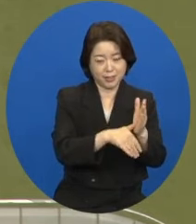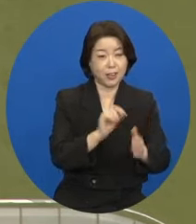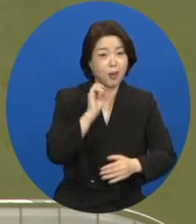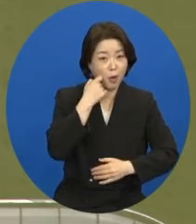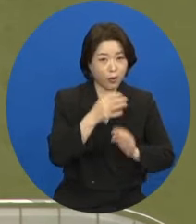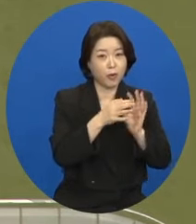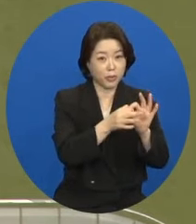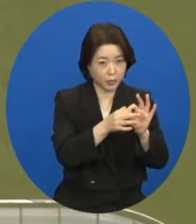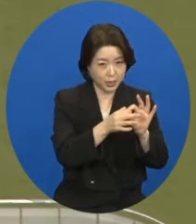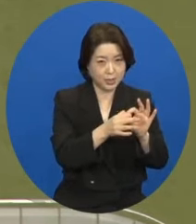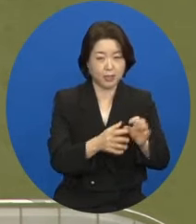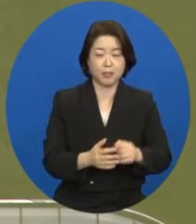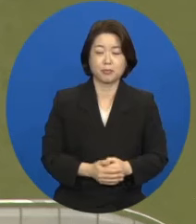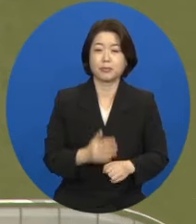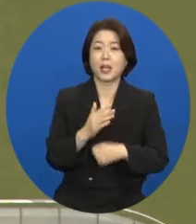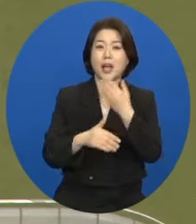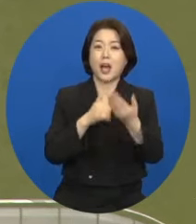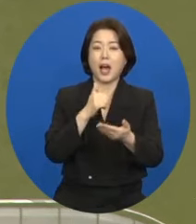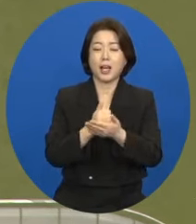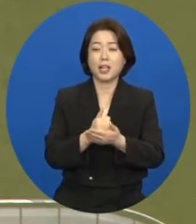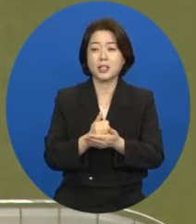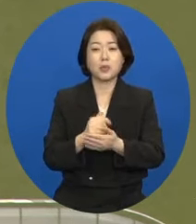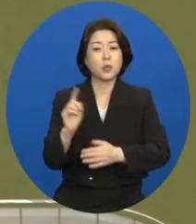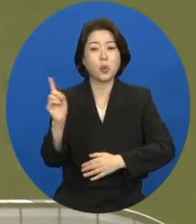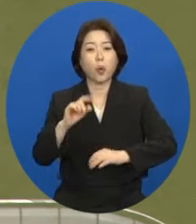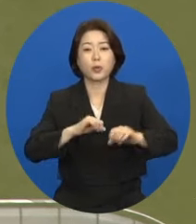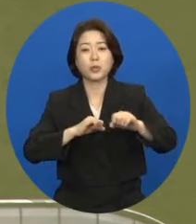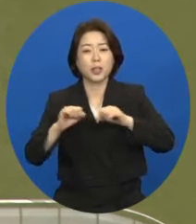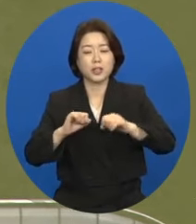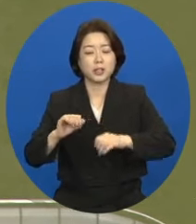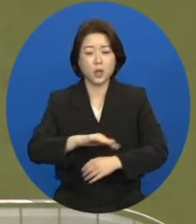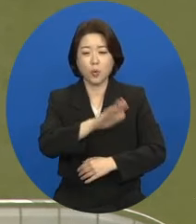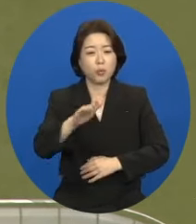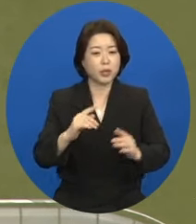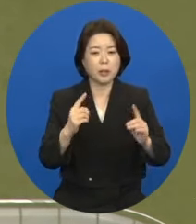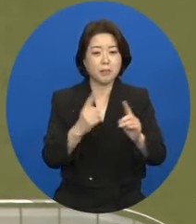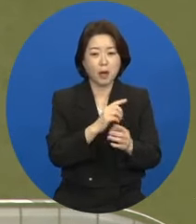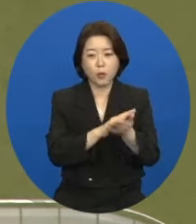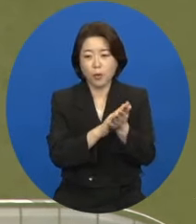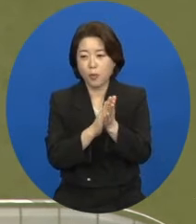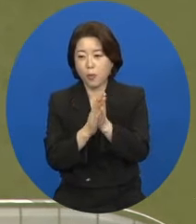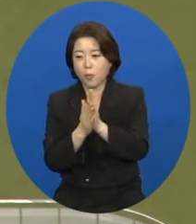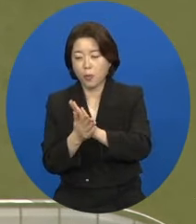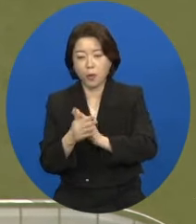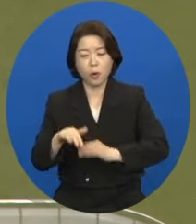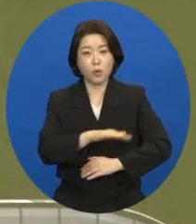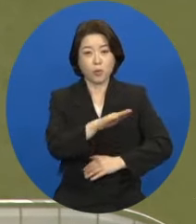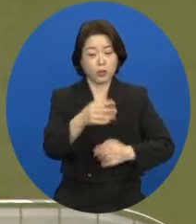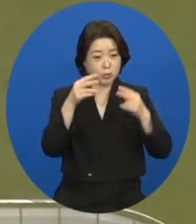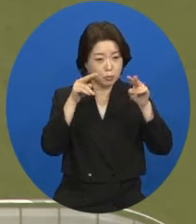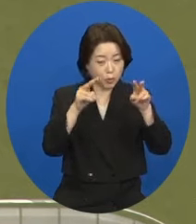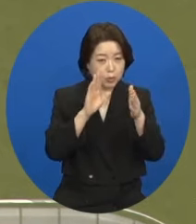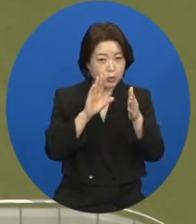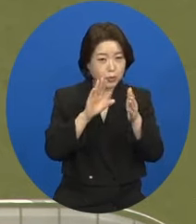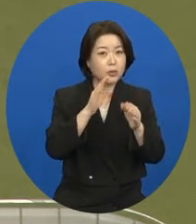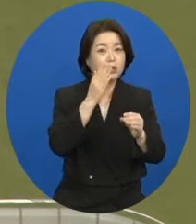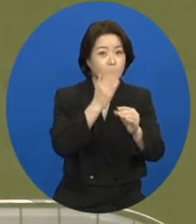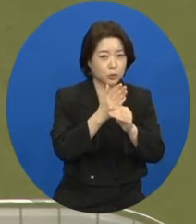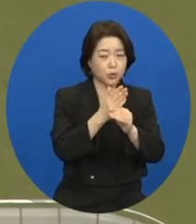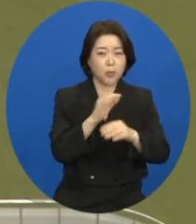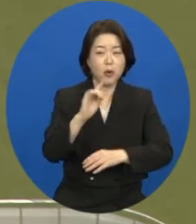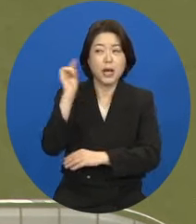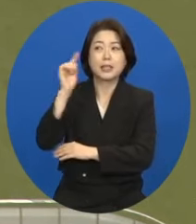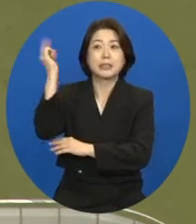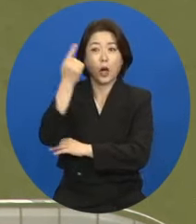통해서 하나님께서 어떻게 역사하시고 우리를 빚어가시는지 우리는 지금 보고 있습니다. 다윗이 그렇게 만들어가고 계시고요.